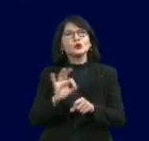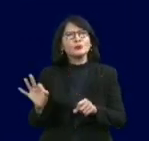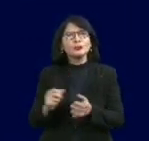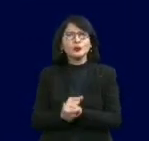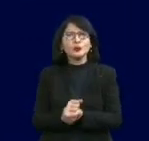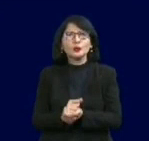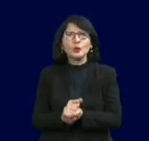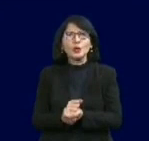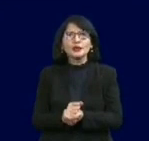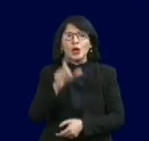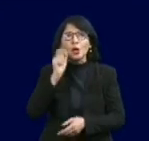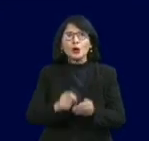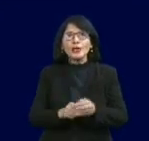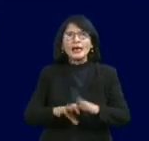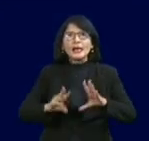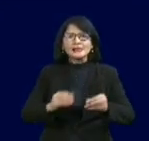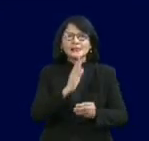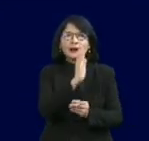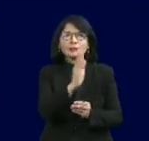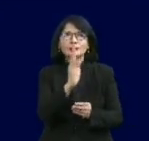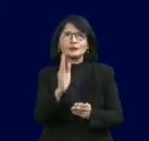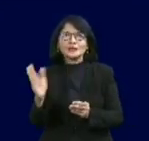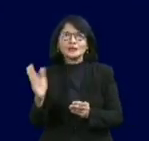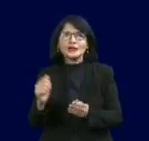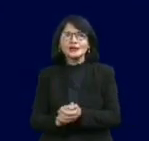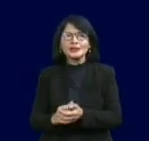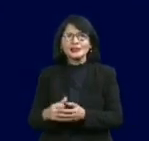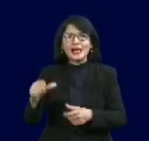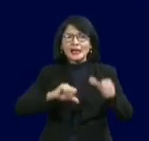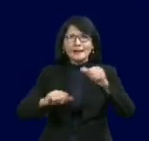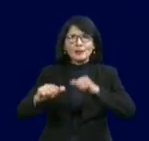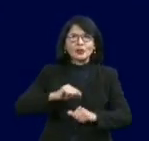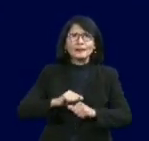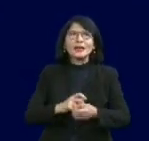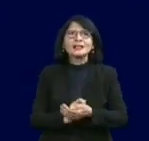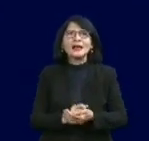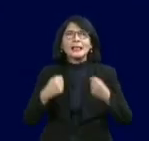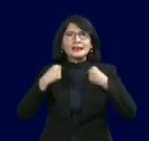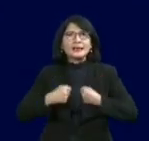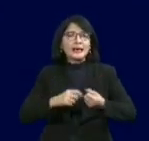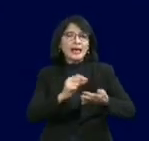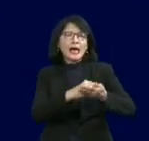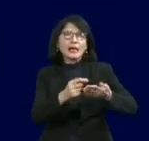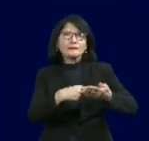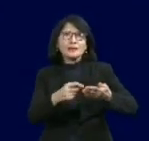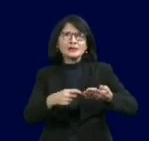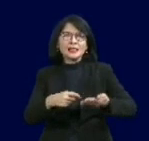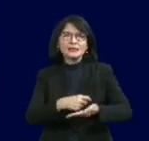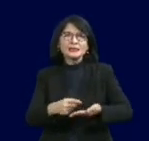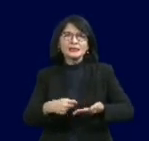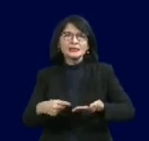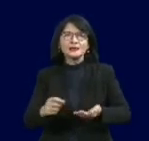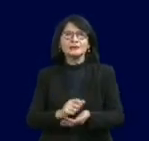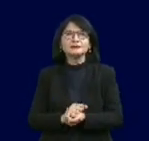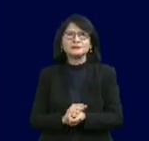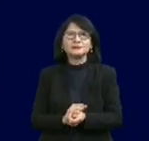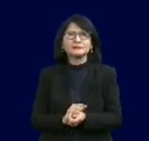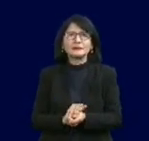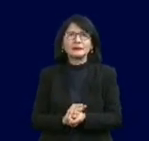tenaga perpustakaan, operator, tenaga laboratorium, dan tenaga administrasi. Tidak bisa